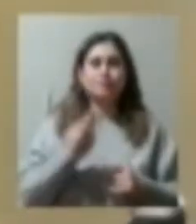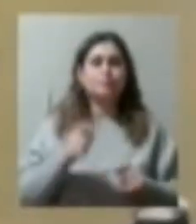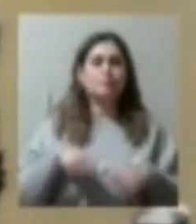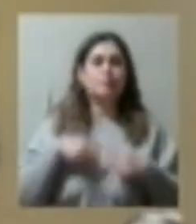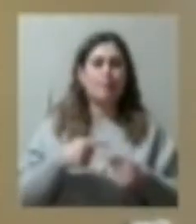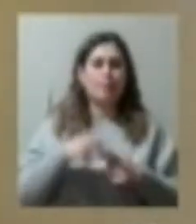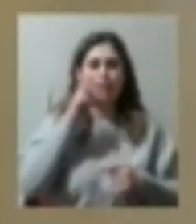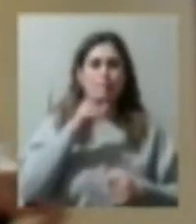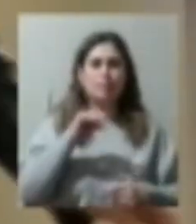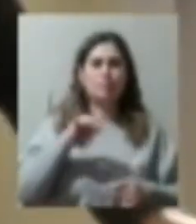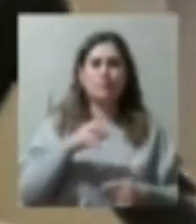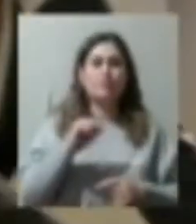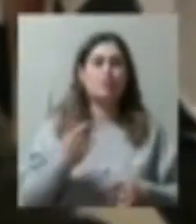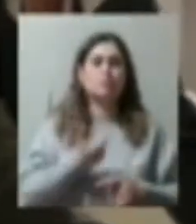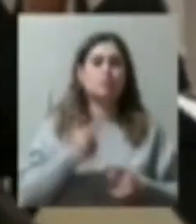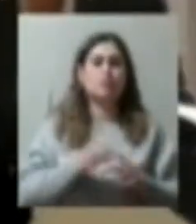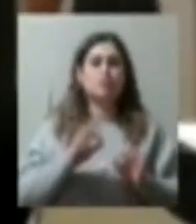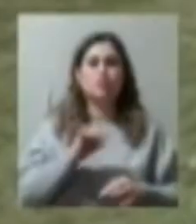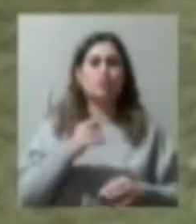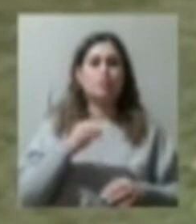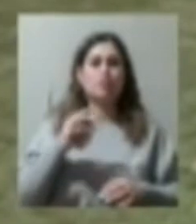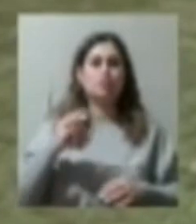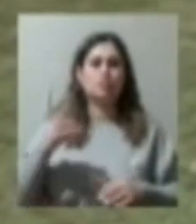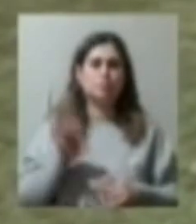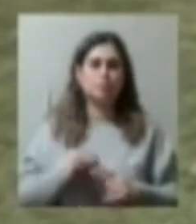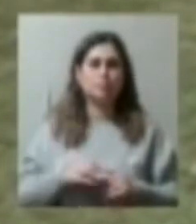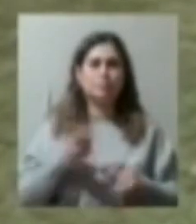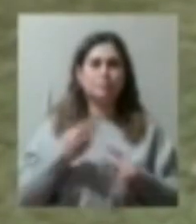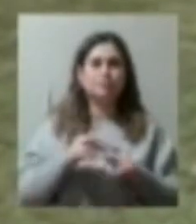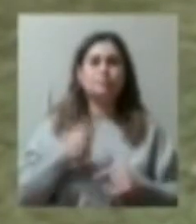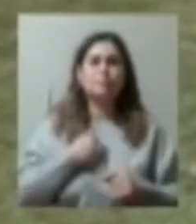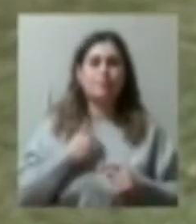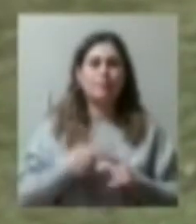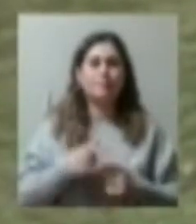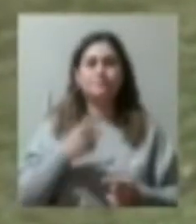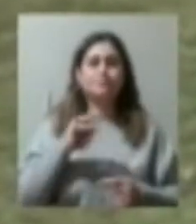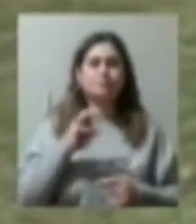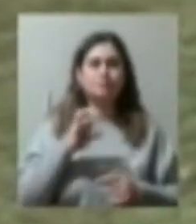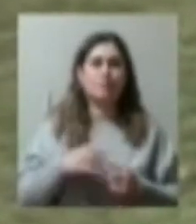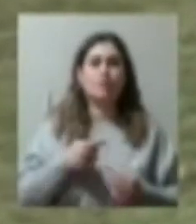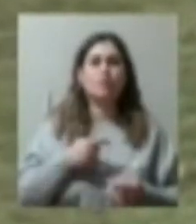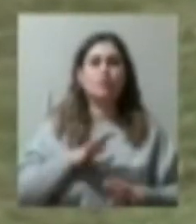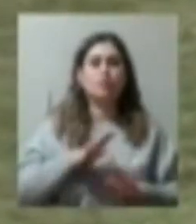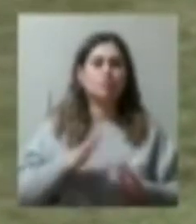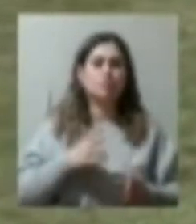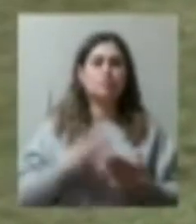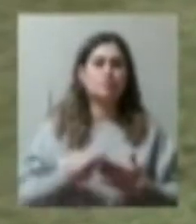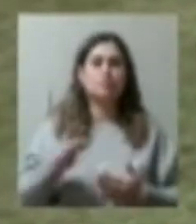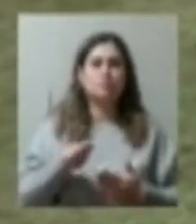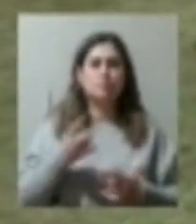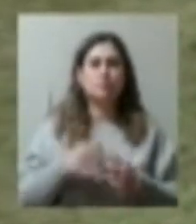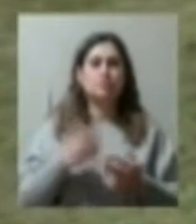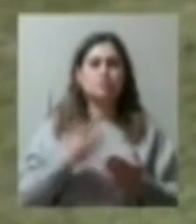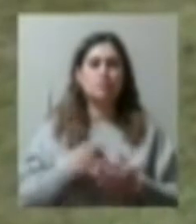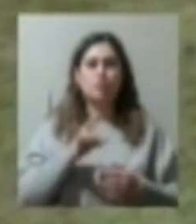державної комунальної власності, розказує Альона Мельниченко. Для нас це шанс розпоряджатися своїми землями на власний